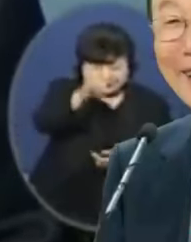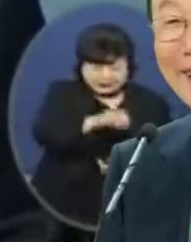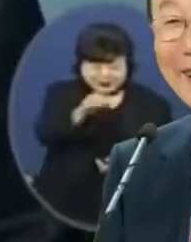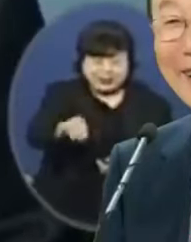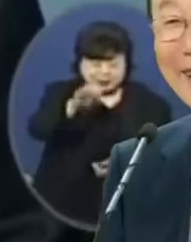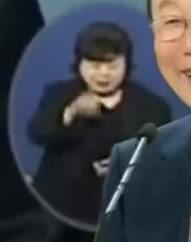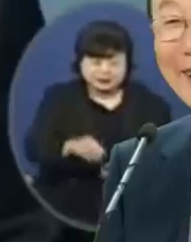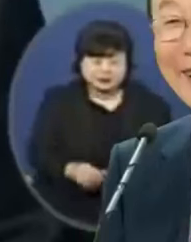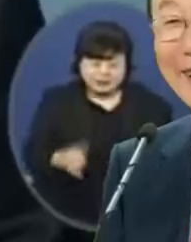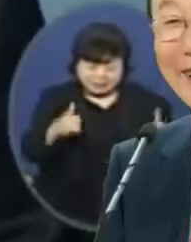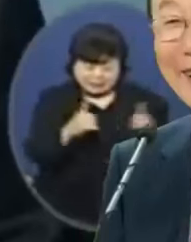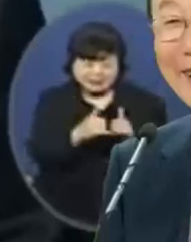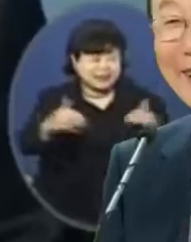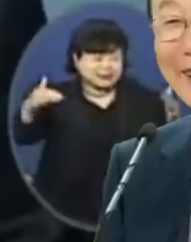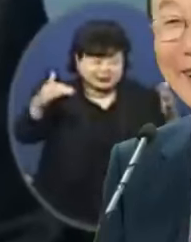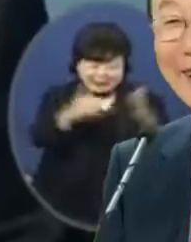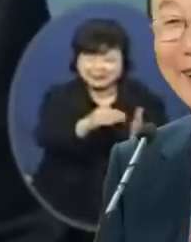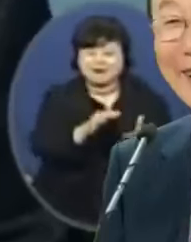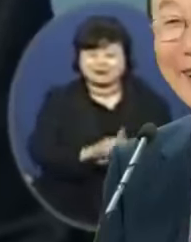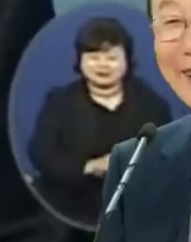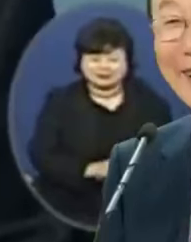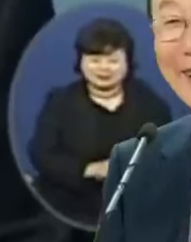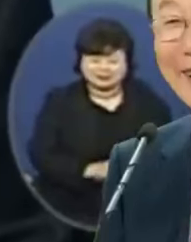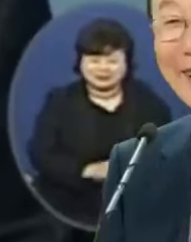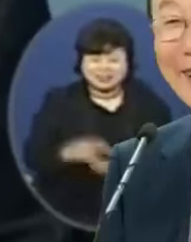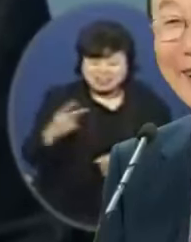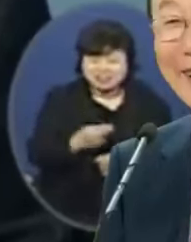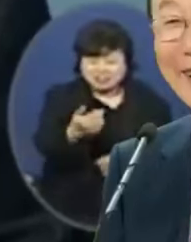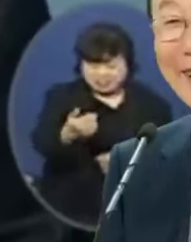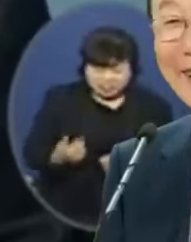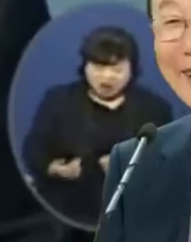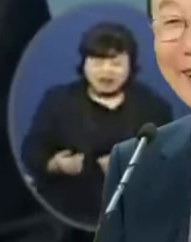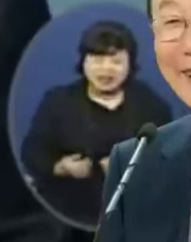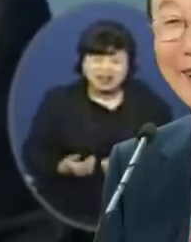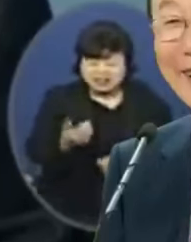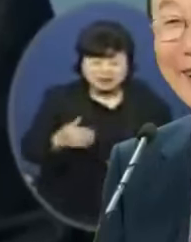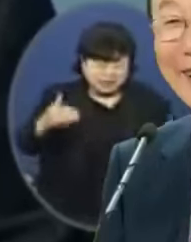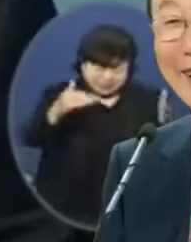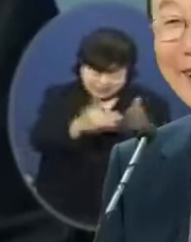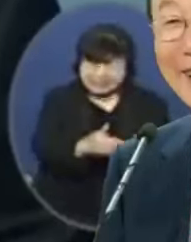말합니다. 전쟁은 끝났다. 2000년 전에 끝났으니 네가